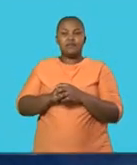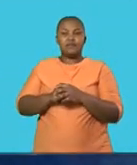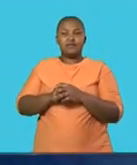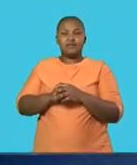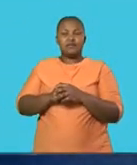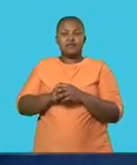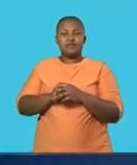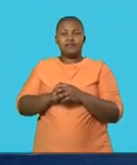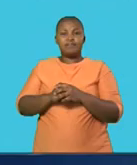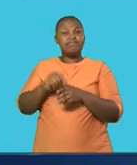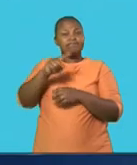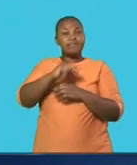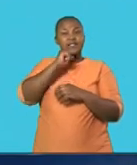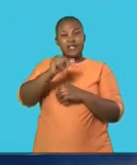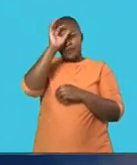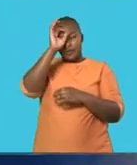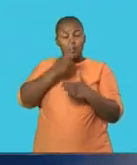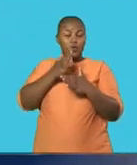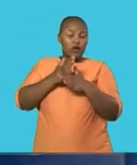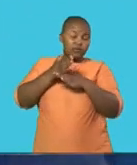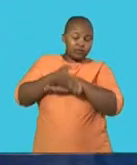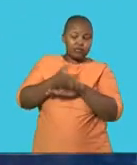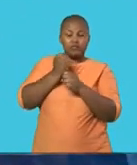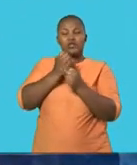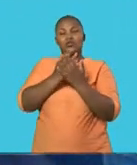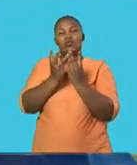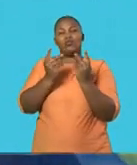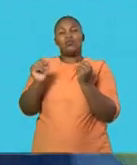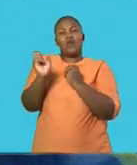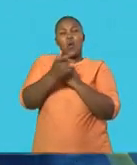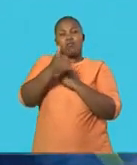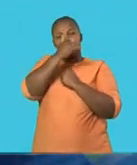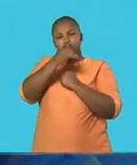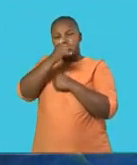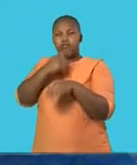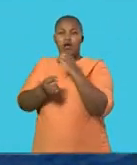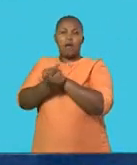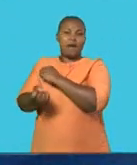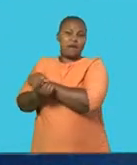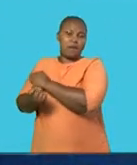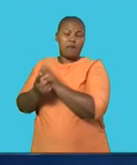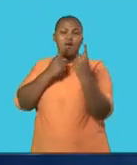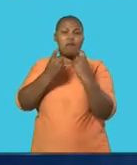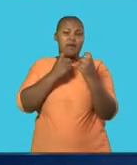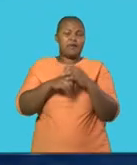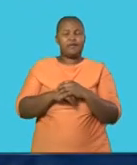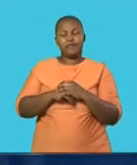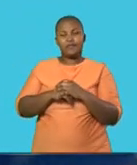bengamaphoyisa abasebenza ngokukhulu kuzikhandla ukuze beqinisekise ukuthi bawalandela wonke amacala abikwa umphakathi.